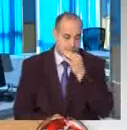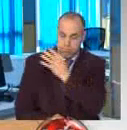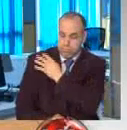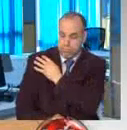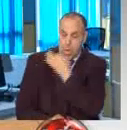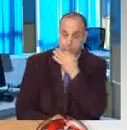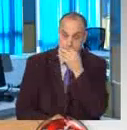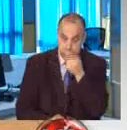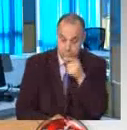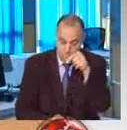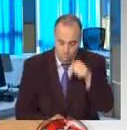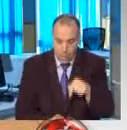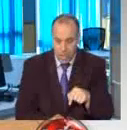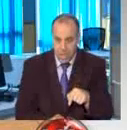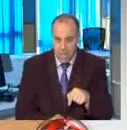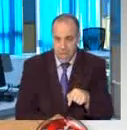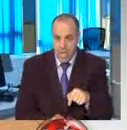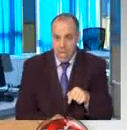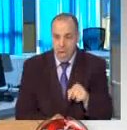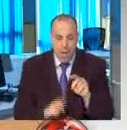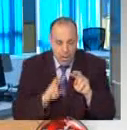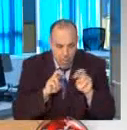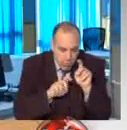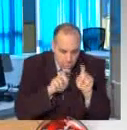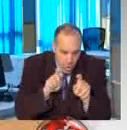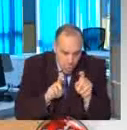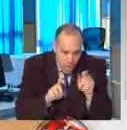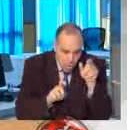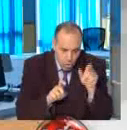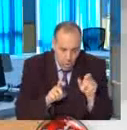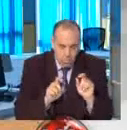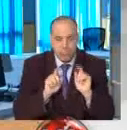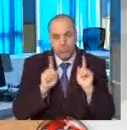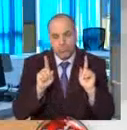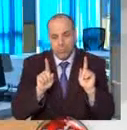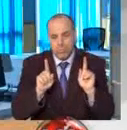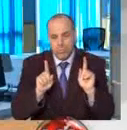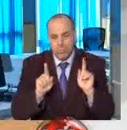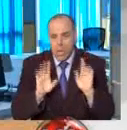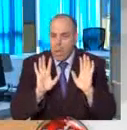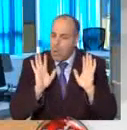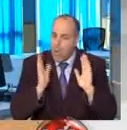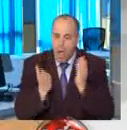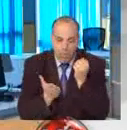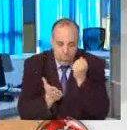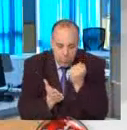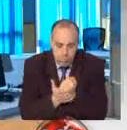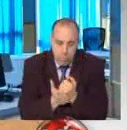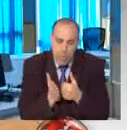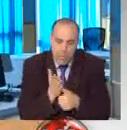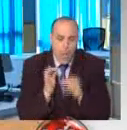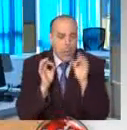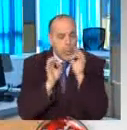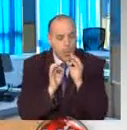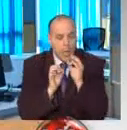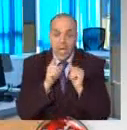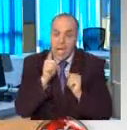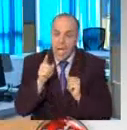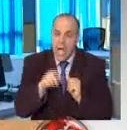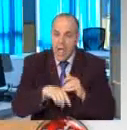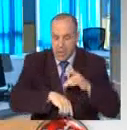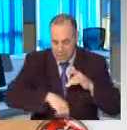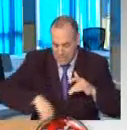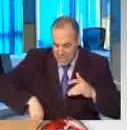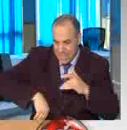بالحسن الوسلاتي اليوم أنه بعد التحري مع هذا الشخص تبين أنه لا يحمل وثائق هوية، وقد كان مصابا